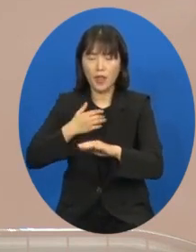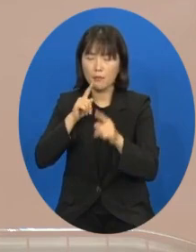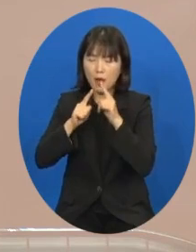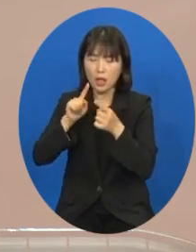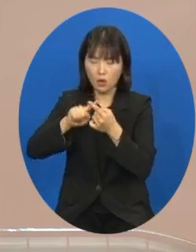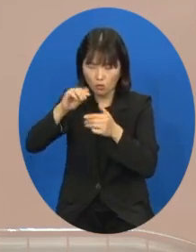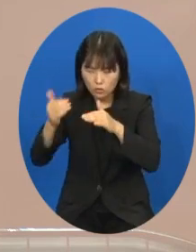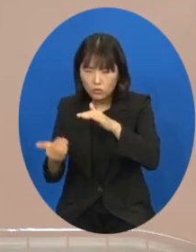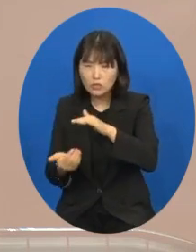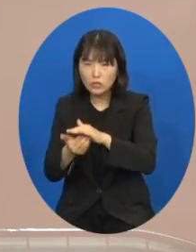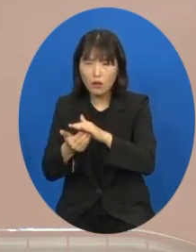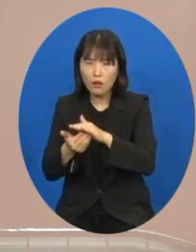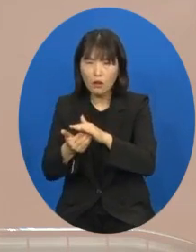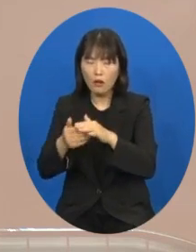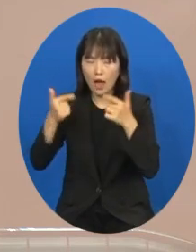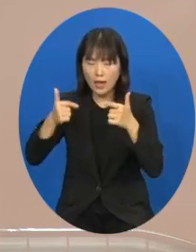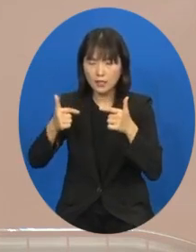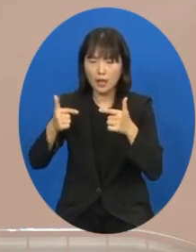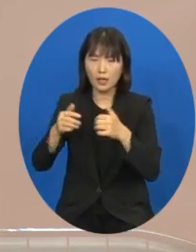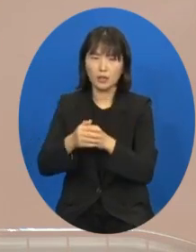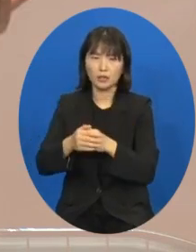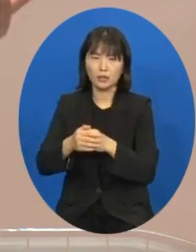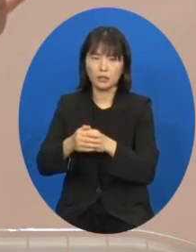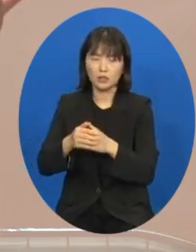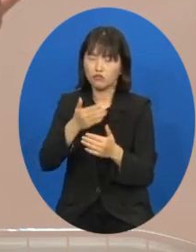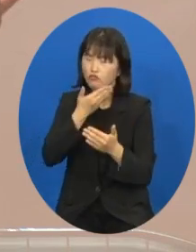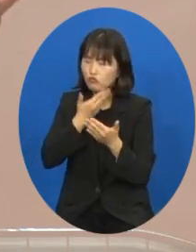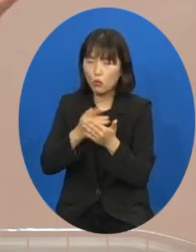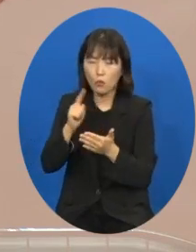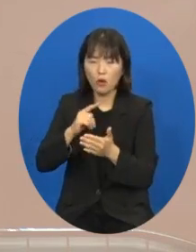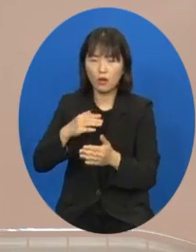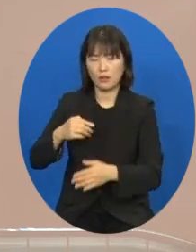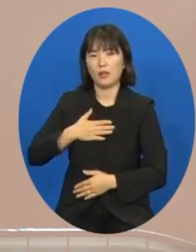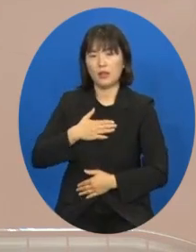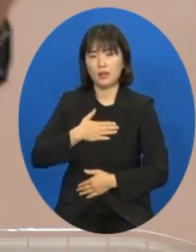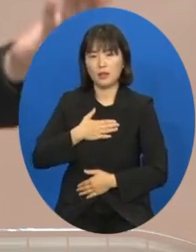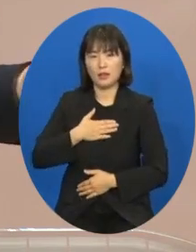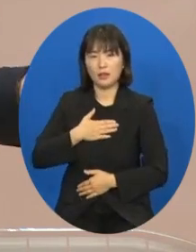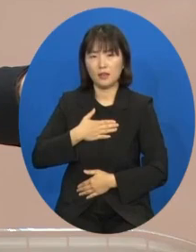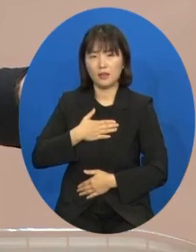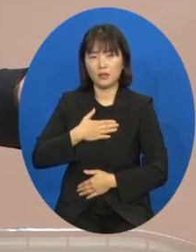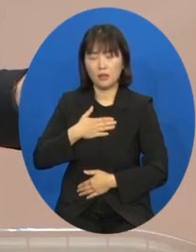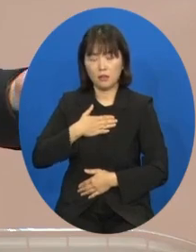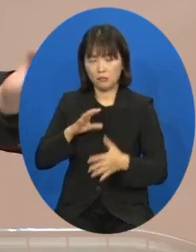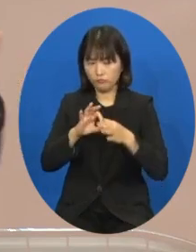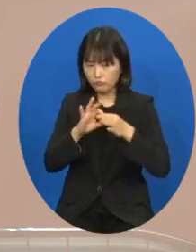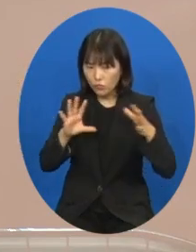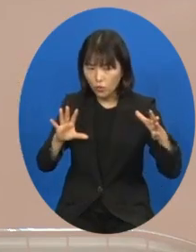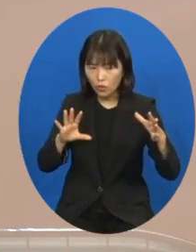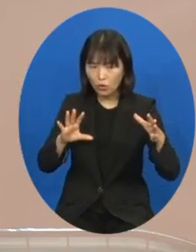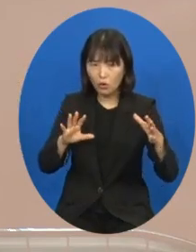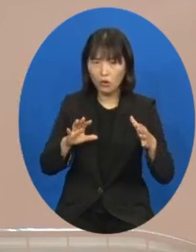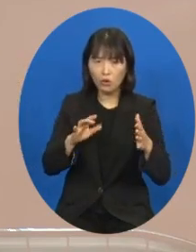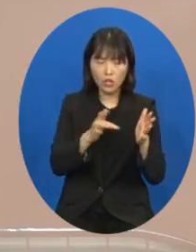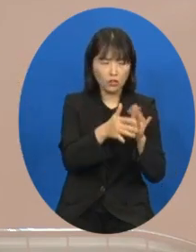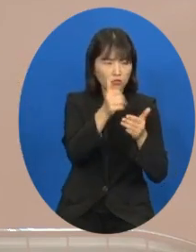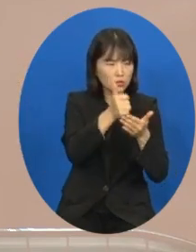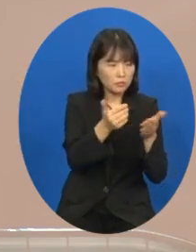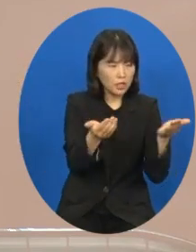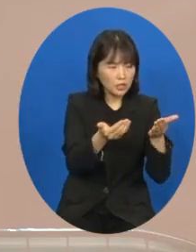거, 초점이 내게 있으면 그러면 기뻐요. 근데 나하고 상관없으면 예수님의